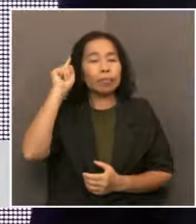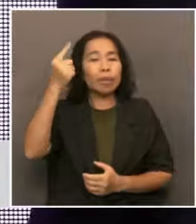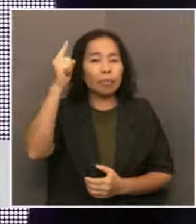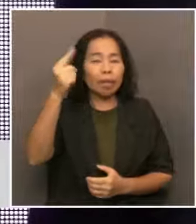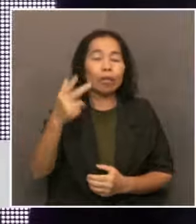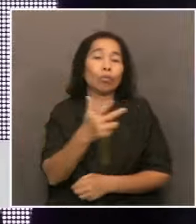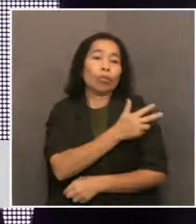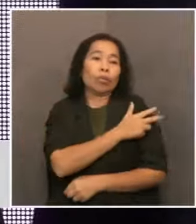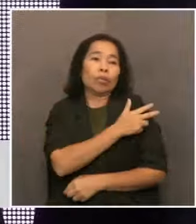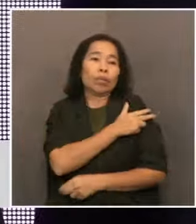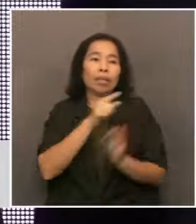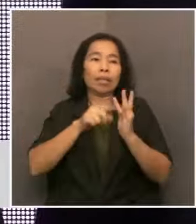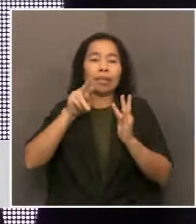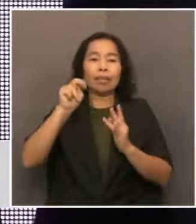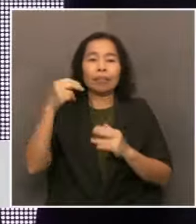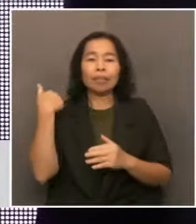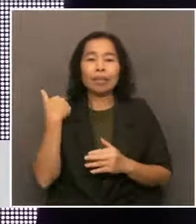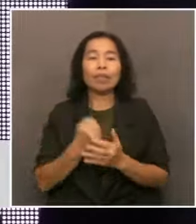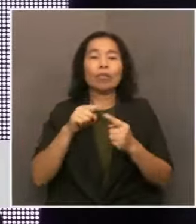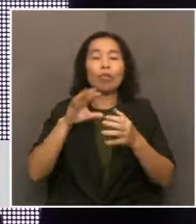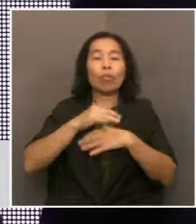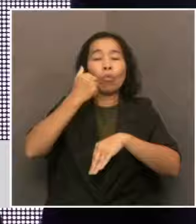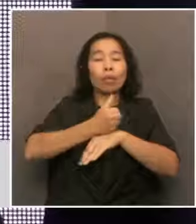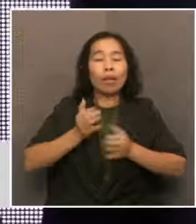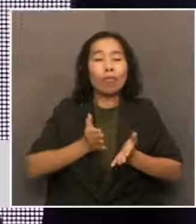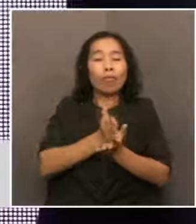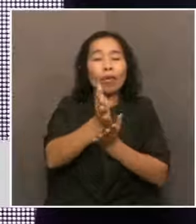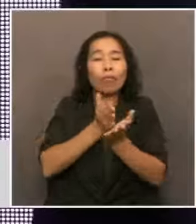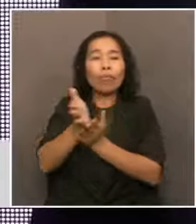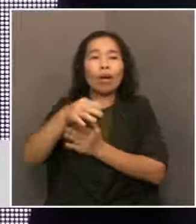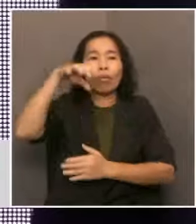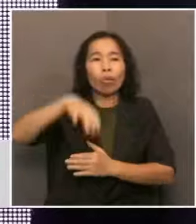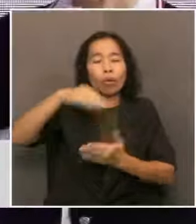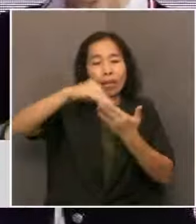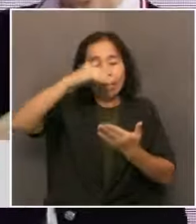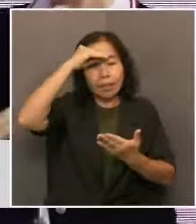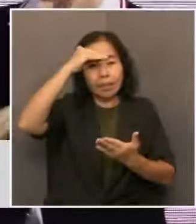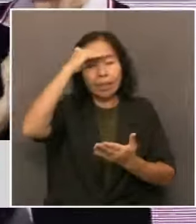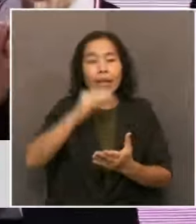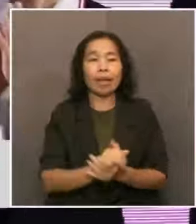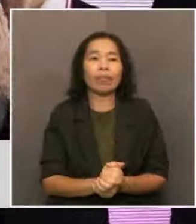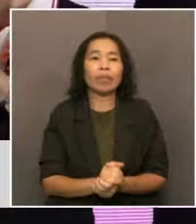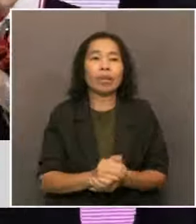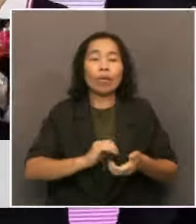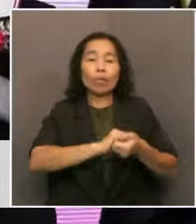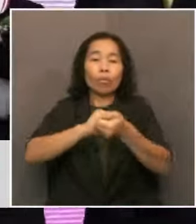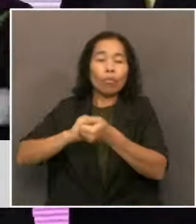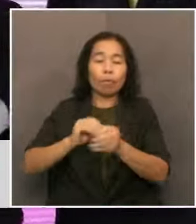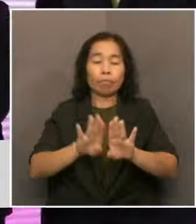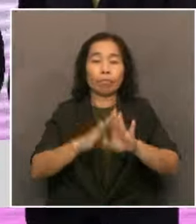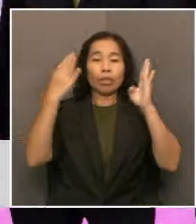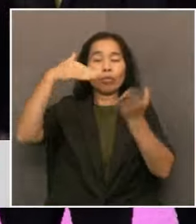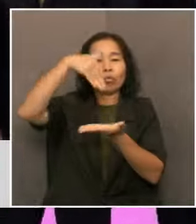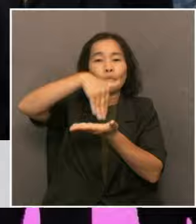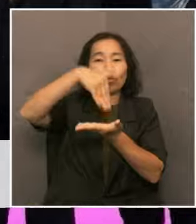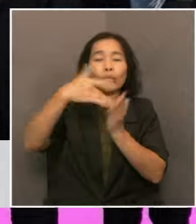นกวิภาตะศิลปิน หัวหน้าสายงานกลยุธและองคกรด้านการศึกษาร่วมเปิดสูเรีนรู้ดจิทัเพ